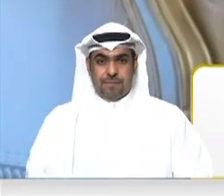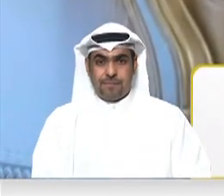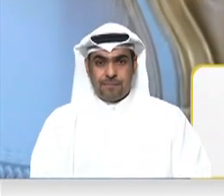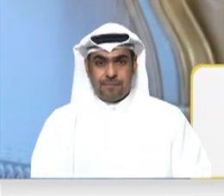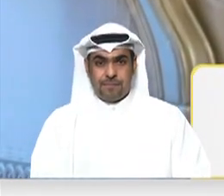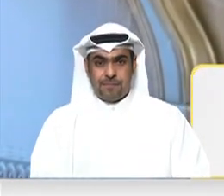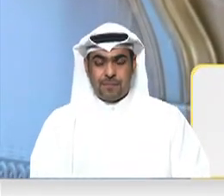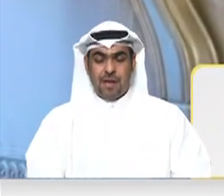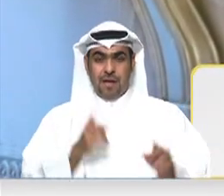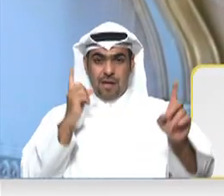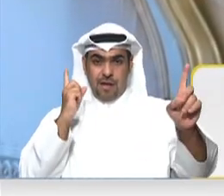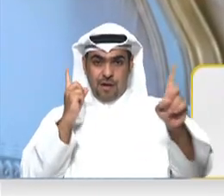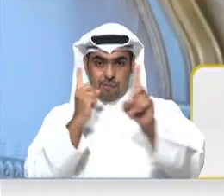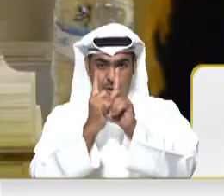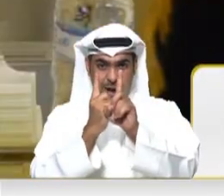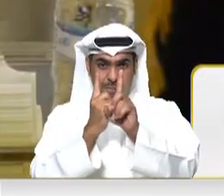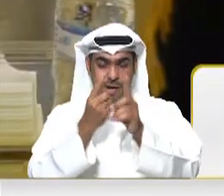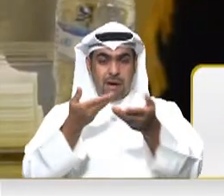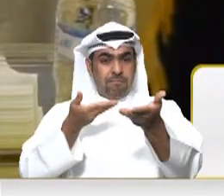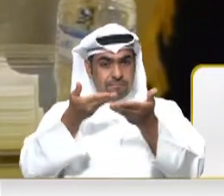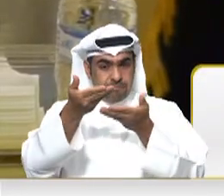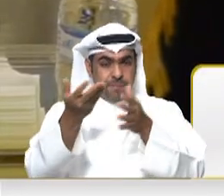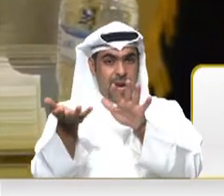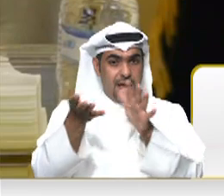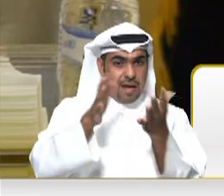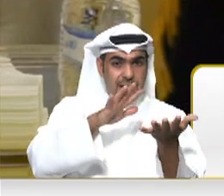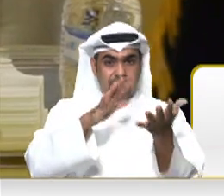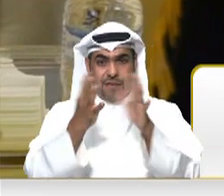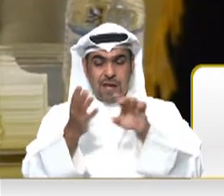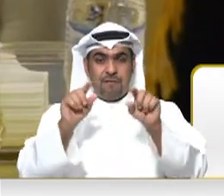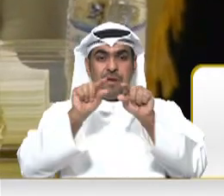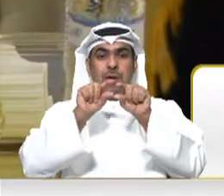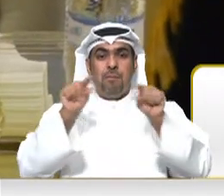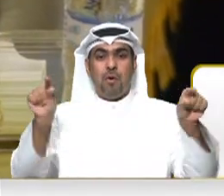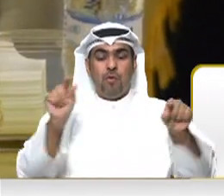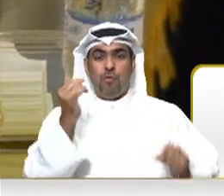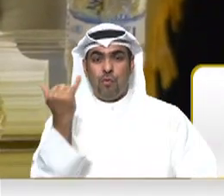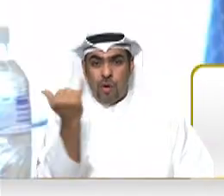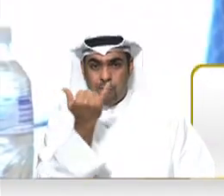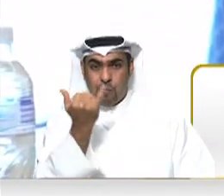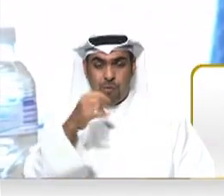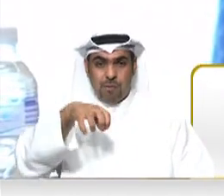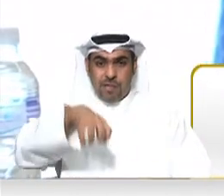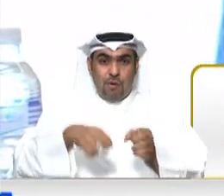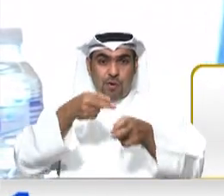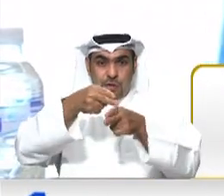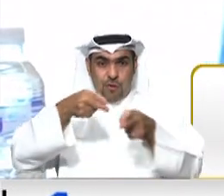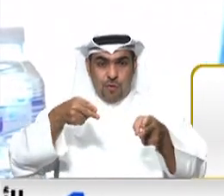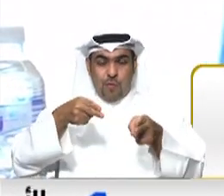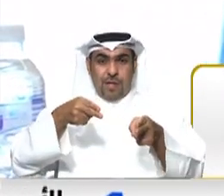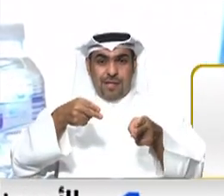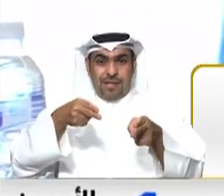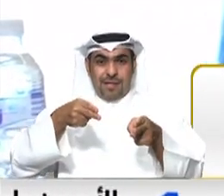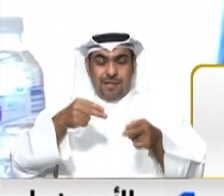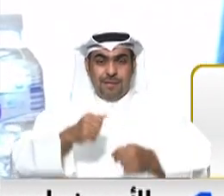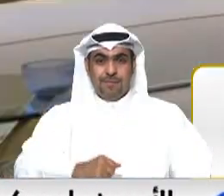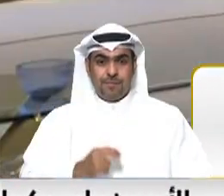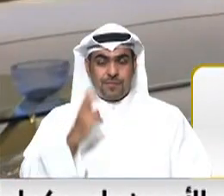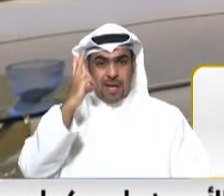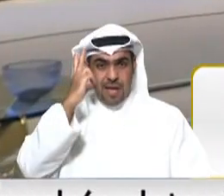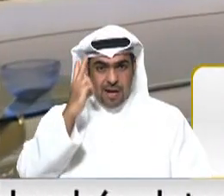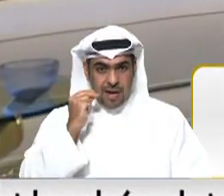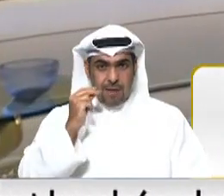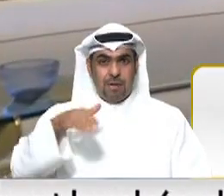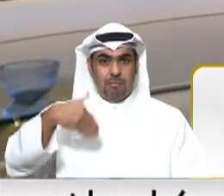تم خلال اللقاء تبادل وجهات النظر حول العديد من القضايا والموضوعات محل الاهتمام المتبادل، بالإضافة